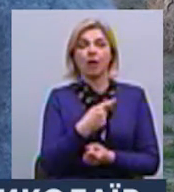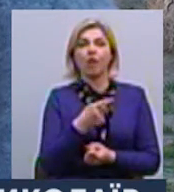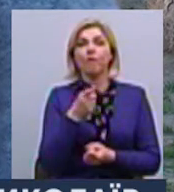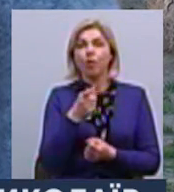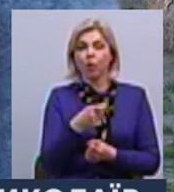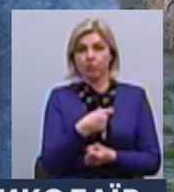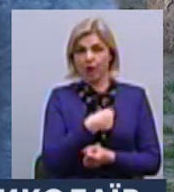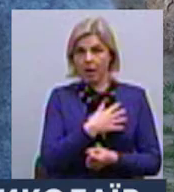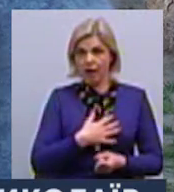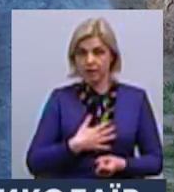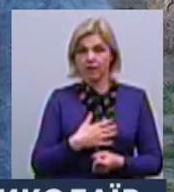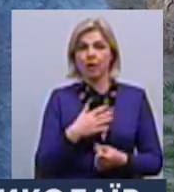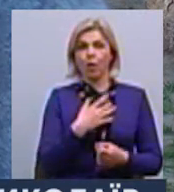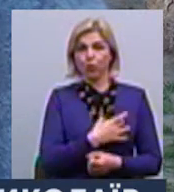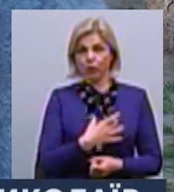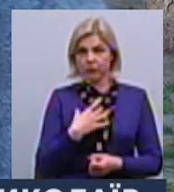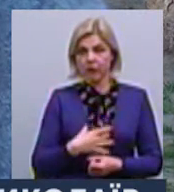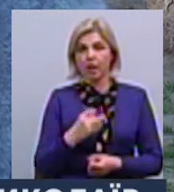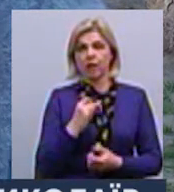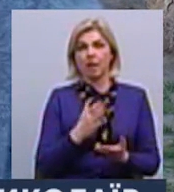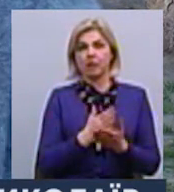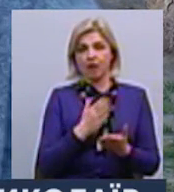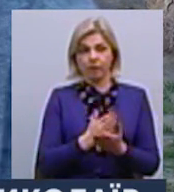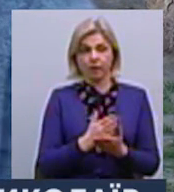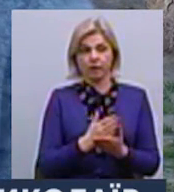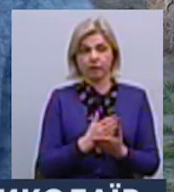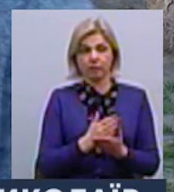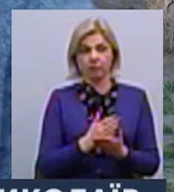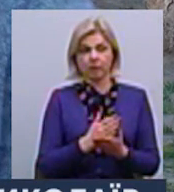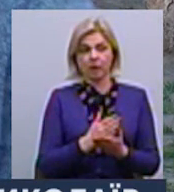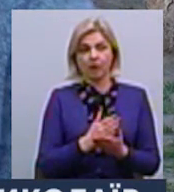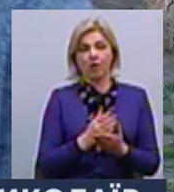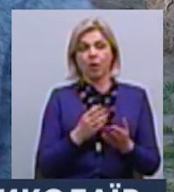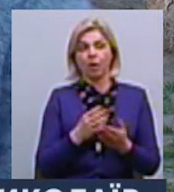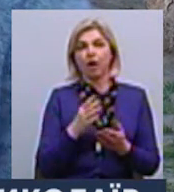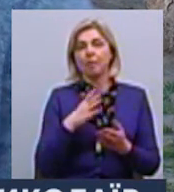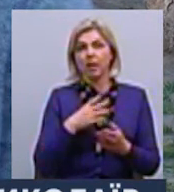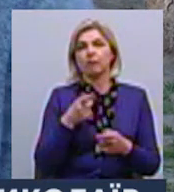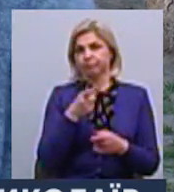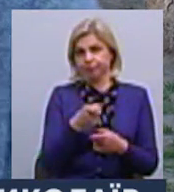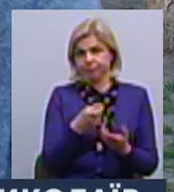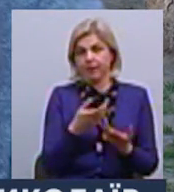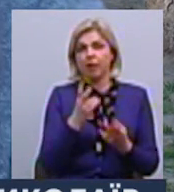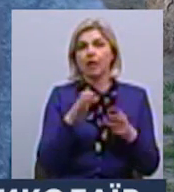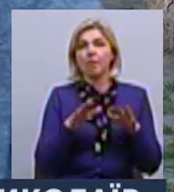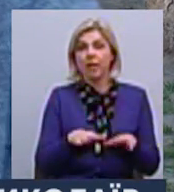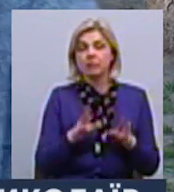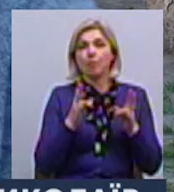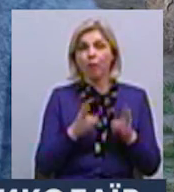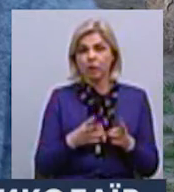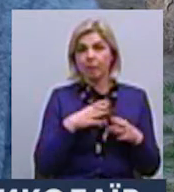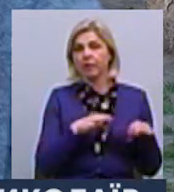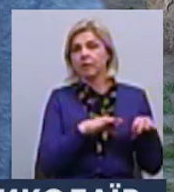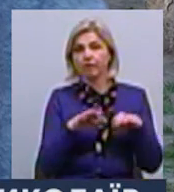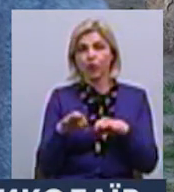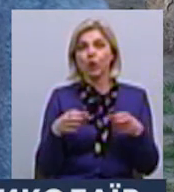грудної клітини та наявна загиблому помпова рушниця. На місце події прибула слідчо-оперативна